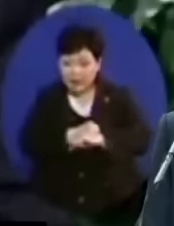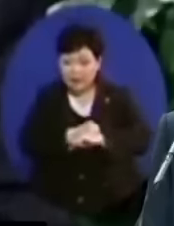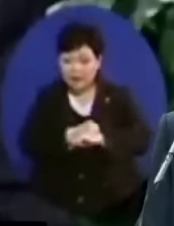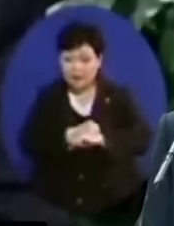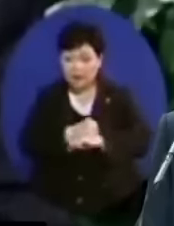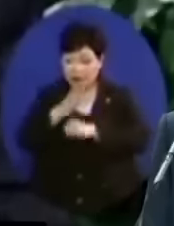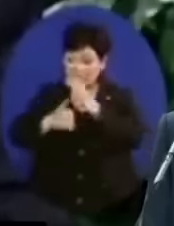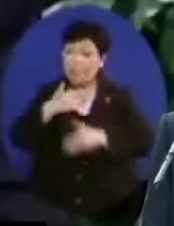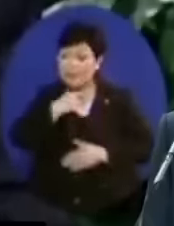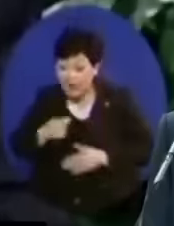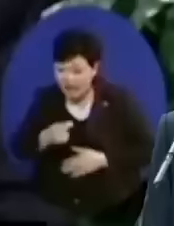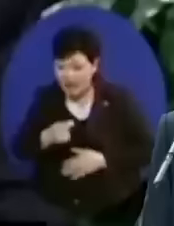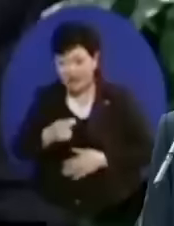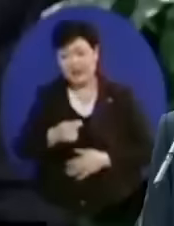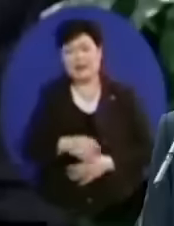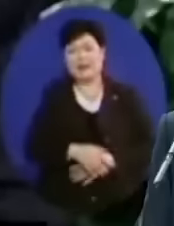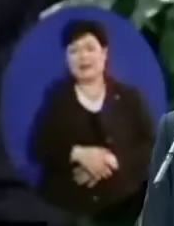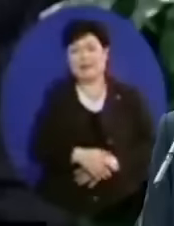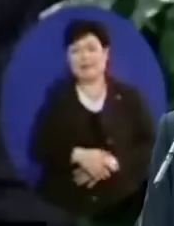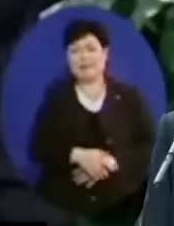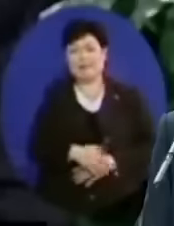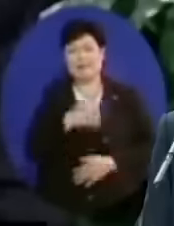원하겠느냐.